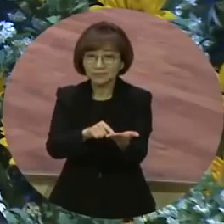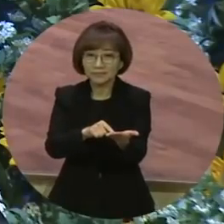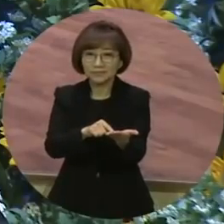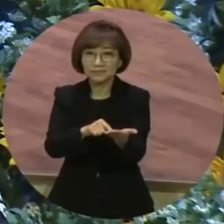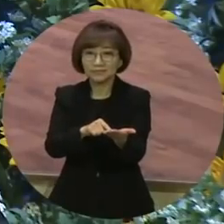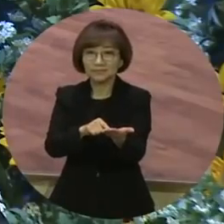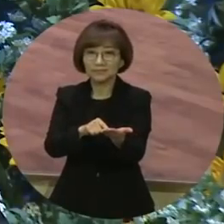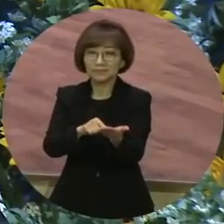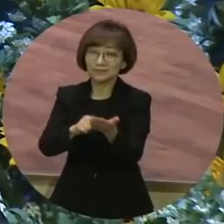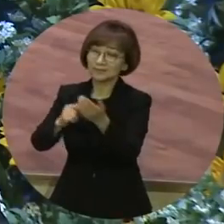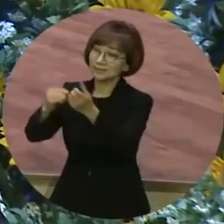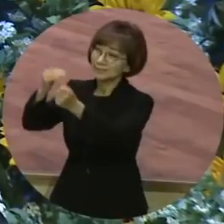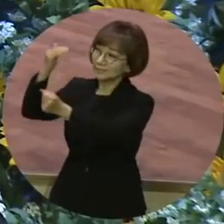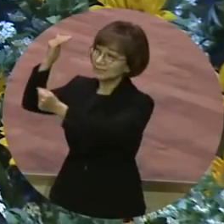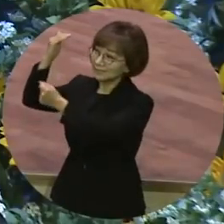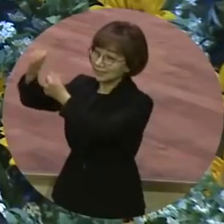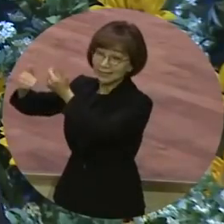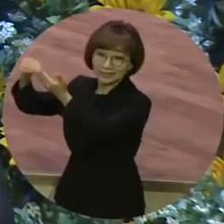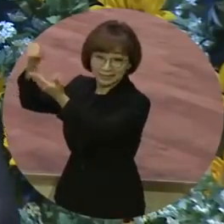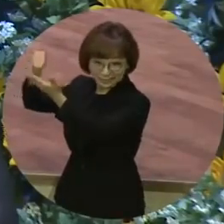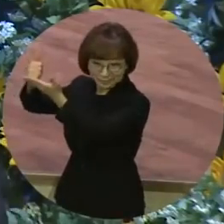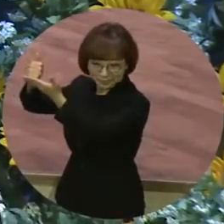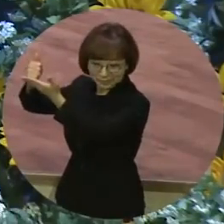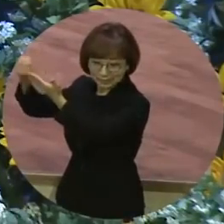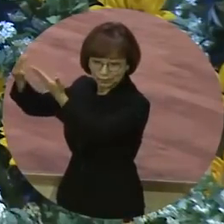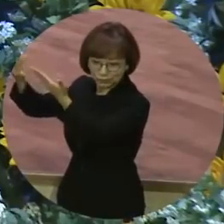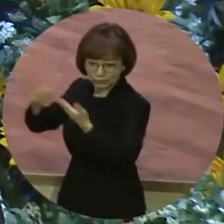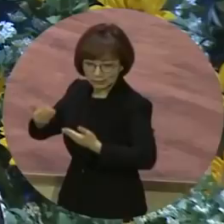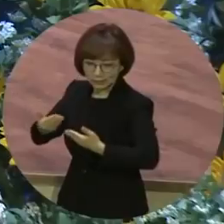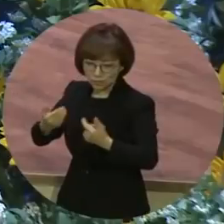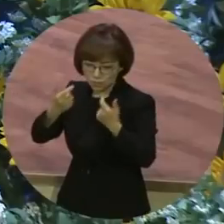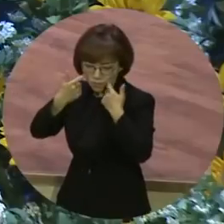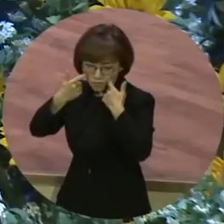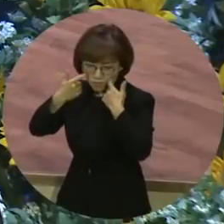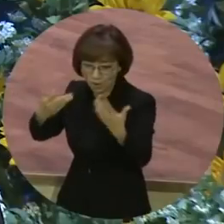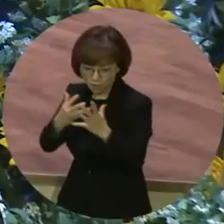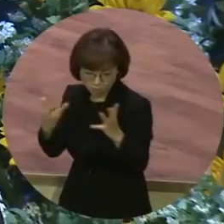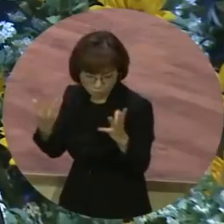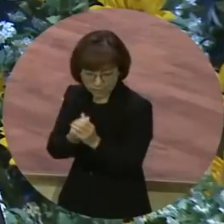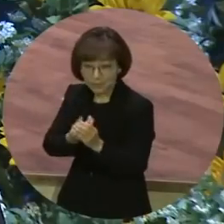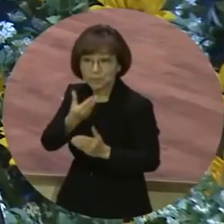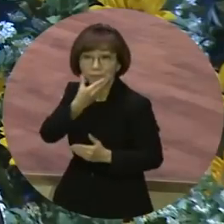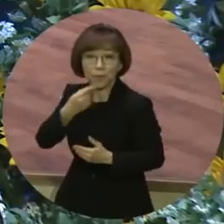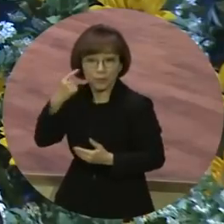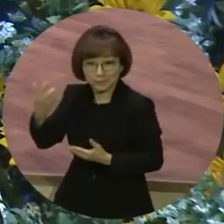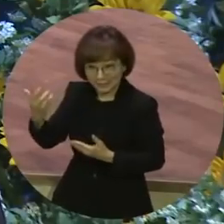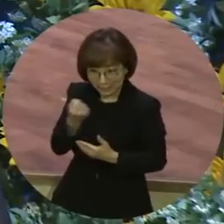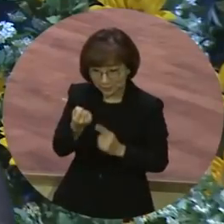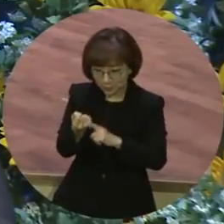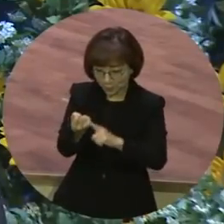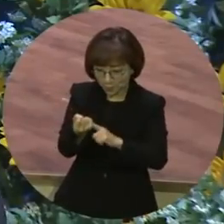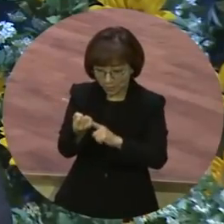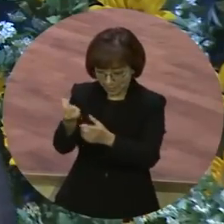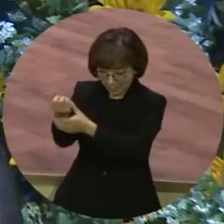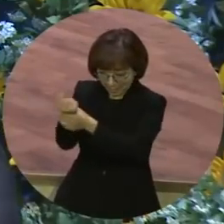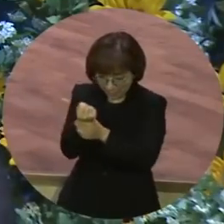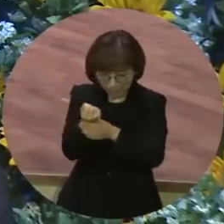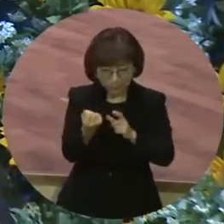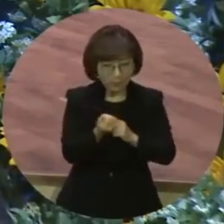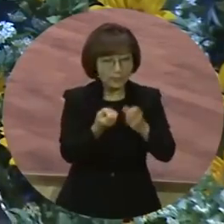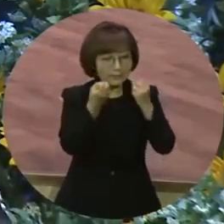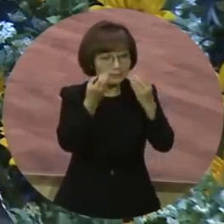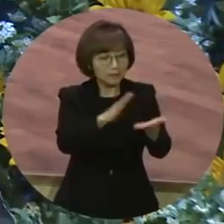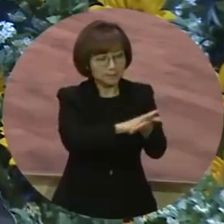하나님으로부터 절대 복음의 바탕 위에 이 변혁과 개혁의 이